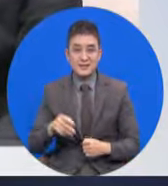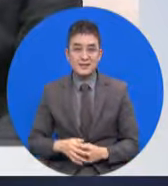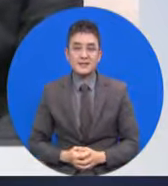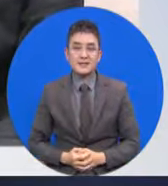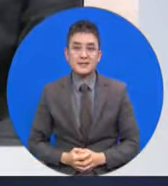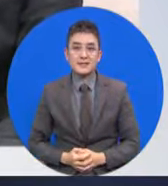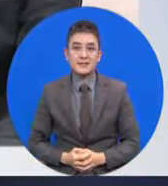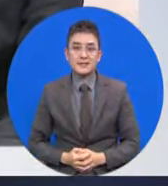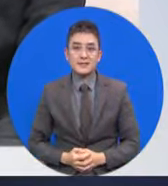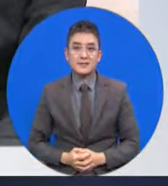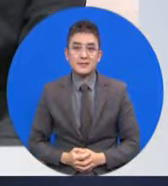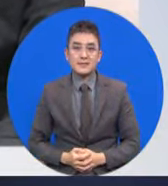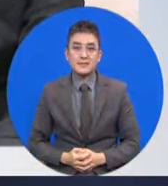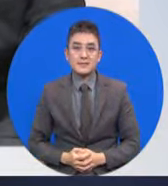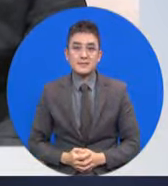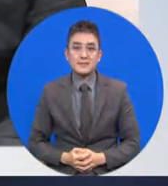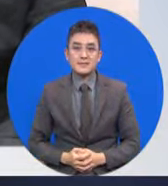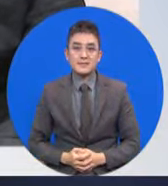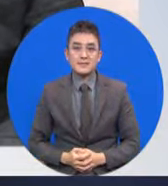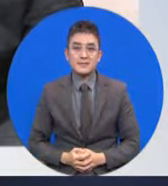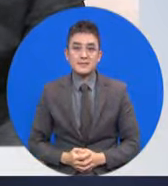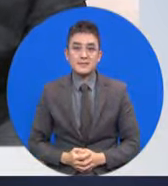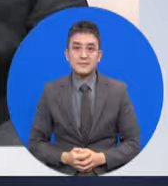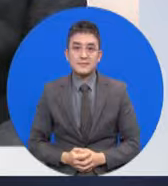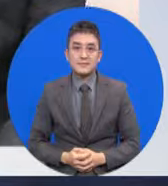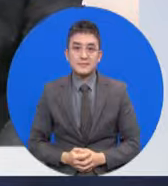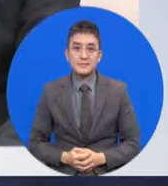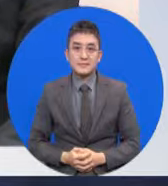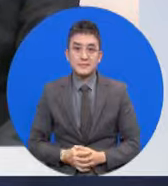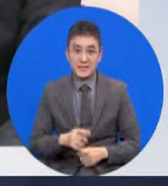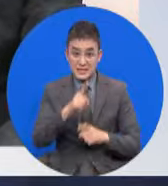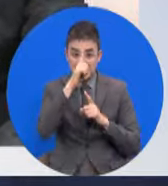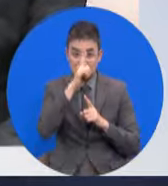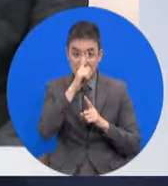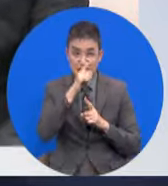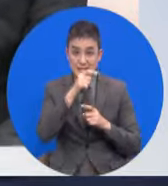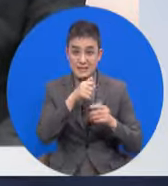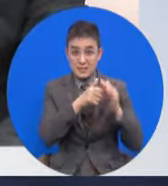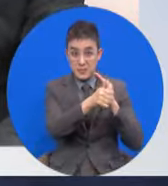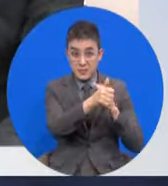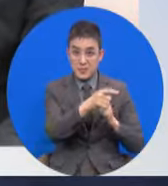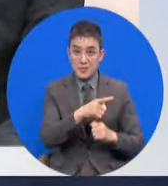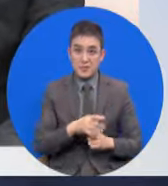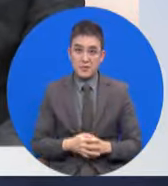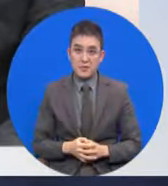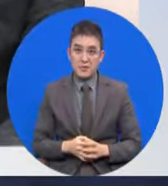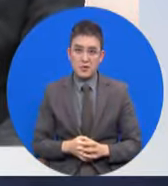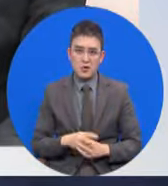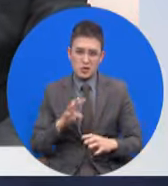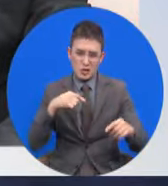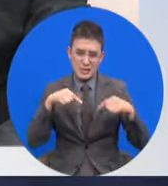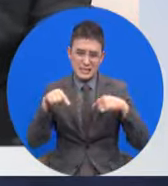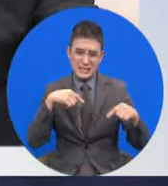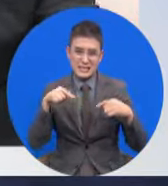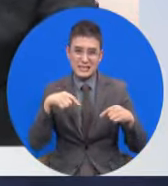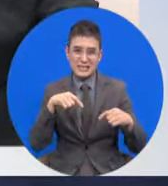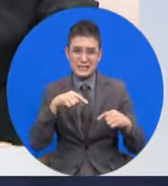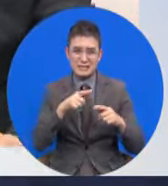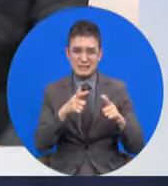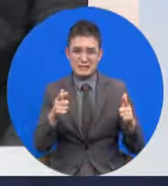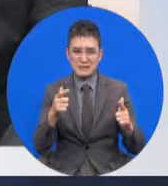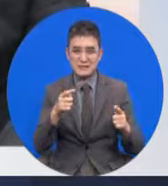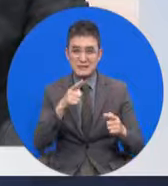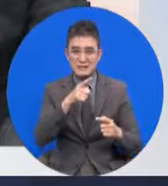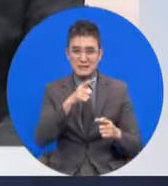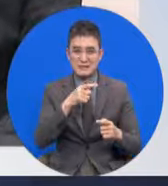왔다라고 하는 부분이고요. 이제 그에 비해서 그 이재명 대표는 원래 이제 여러 차례 정치를 해왔기 때문에 그동안에 입에 붙어